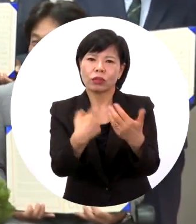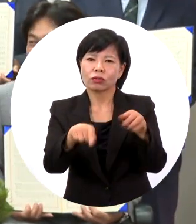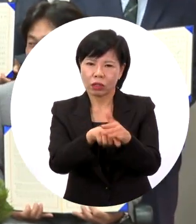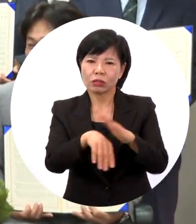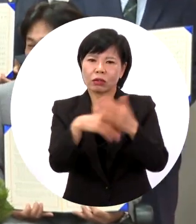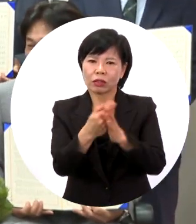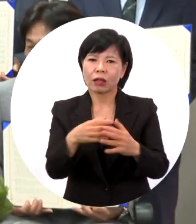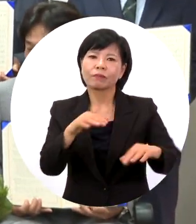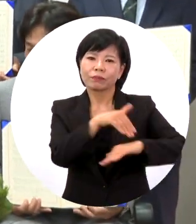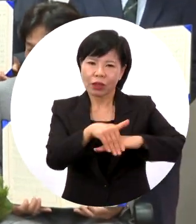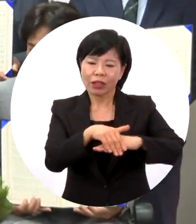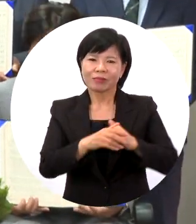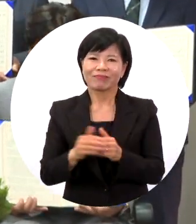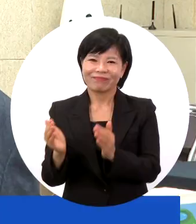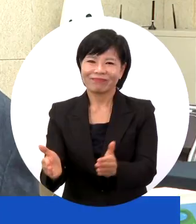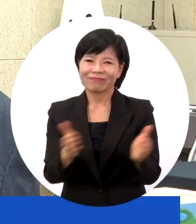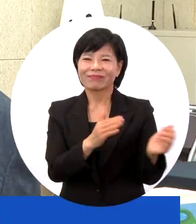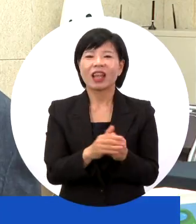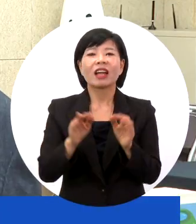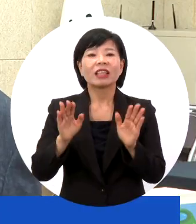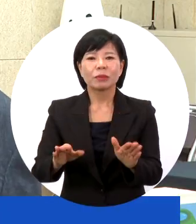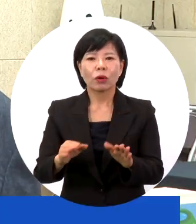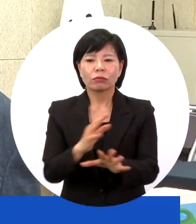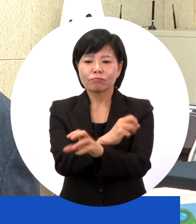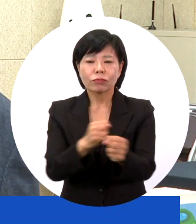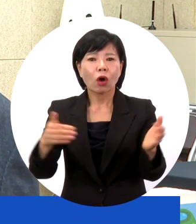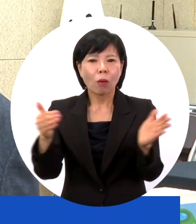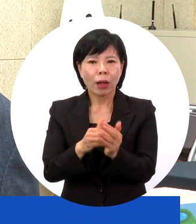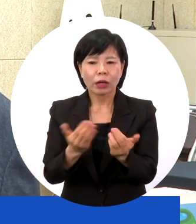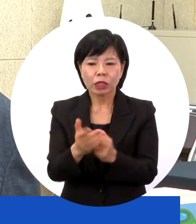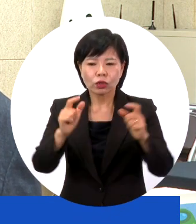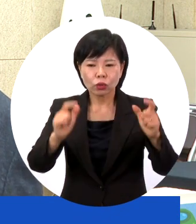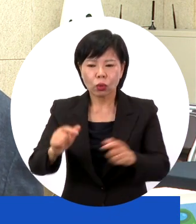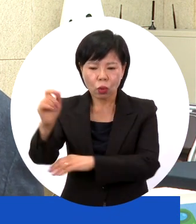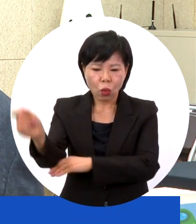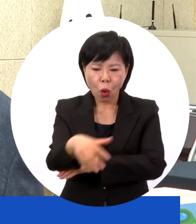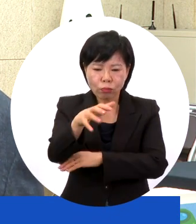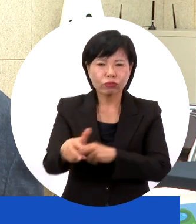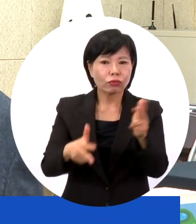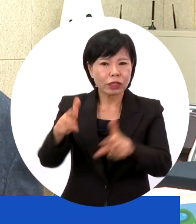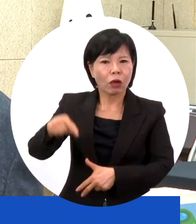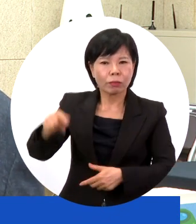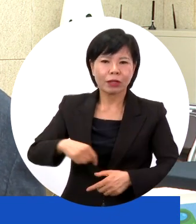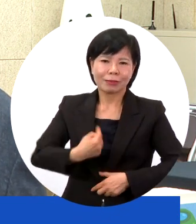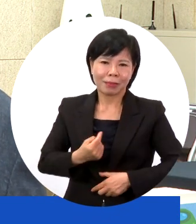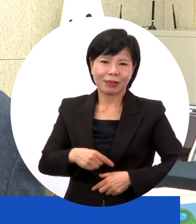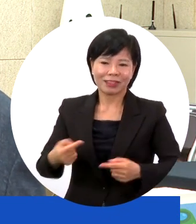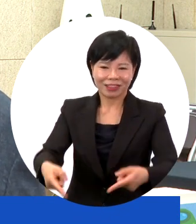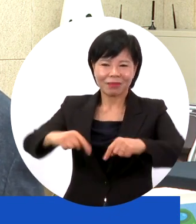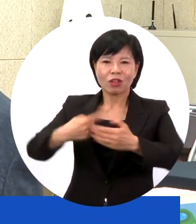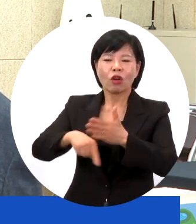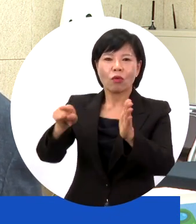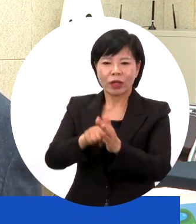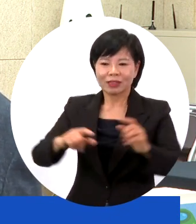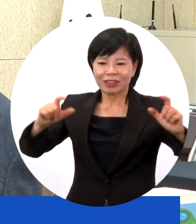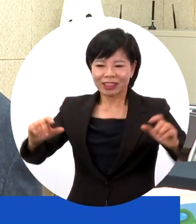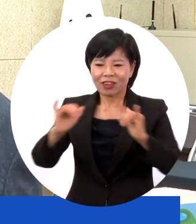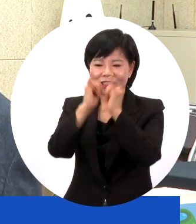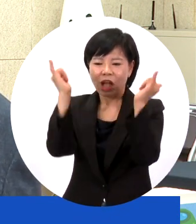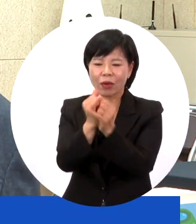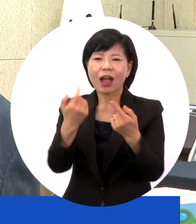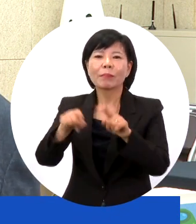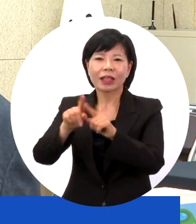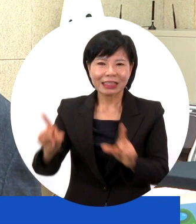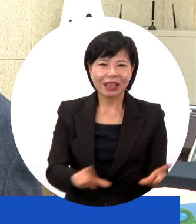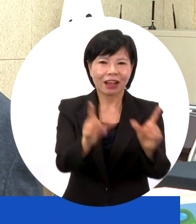유도할 방침입니다. 이번 협약은 제주 골프 업계의 자발적인 참여를 통한 업계와 지역사회와의